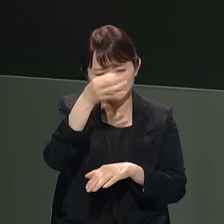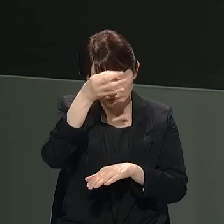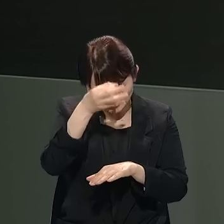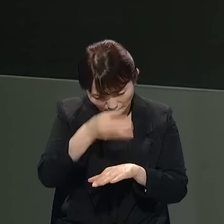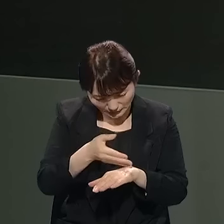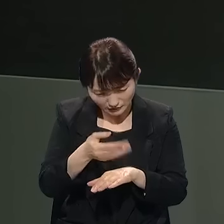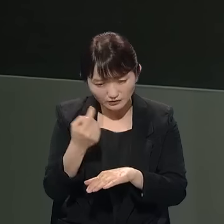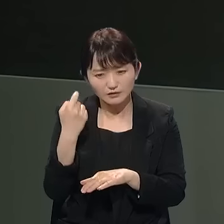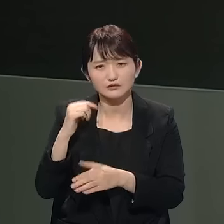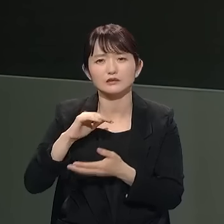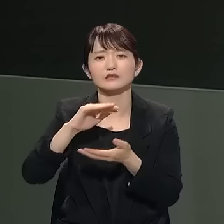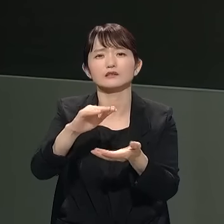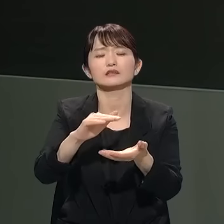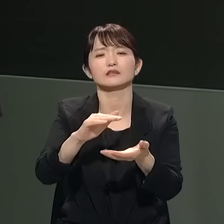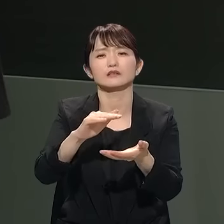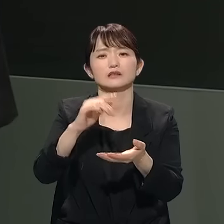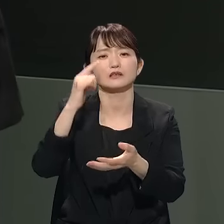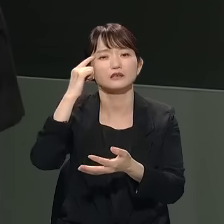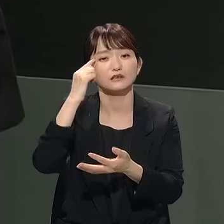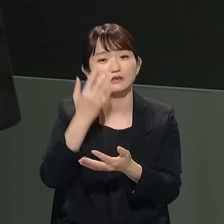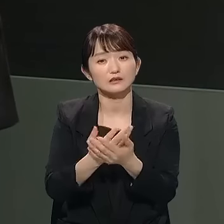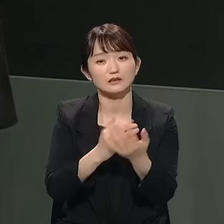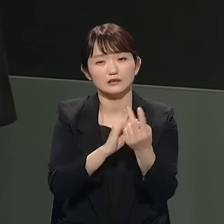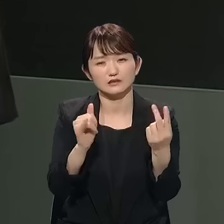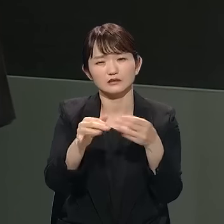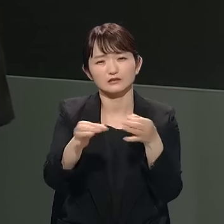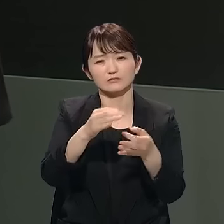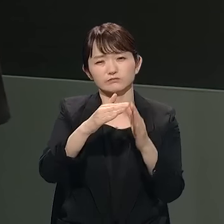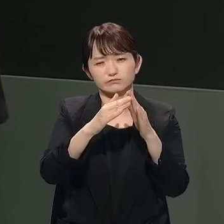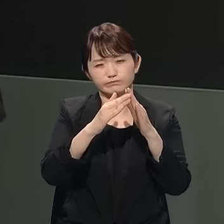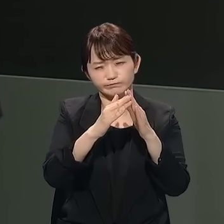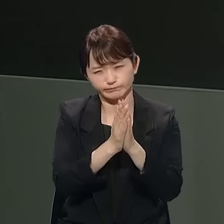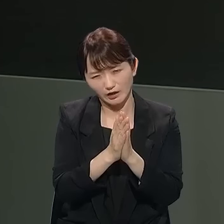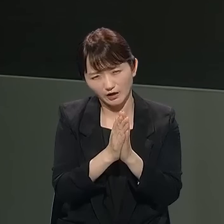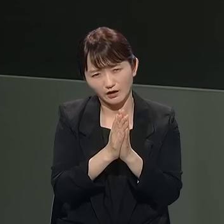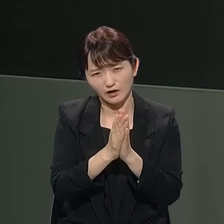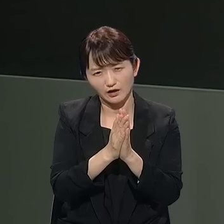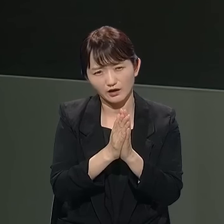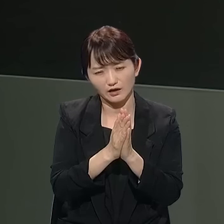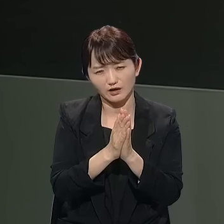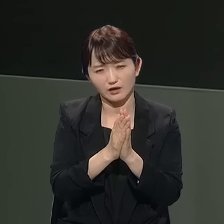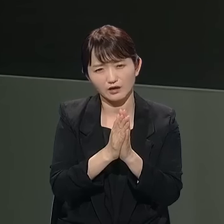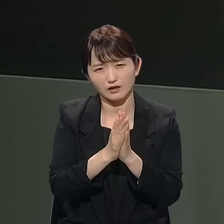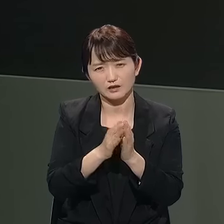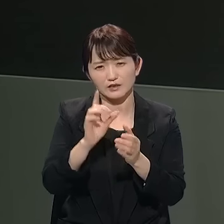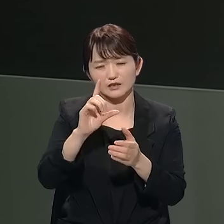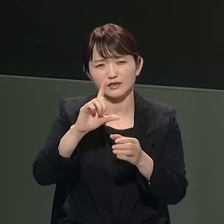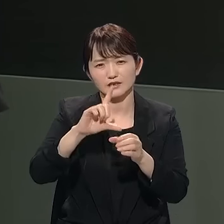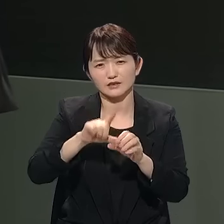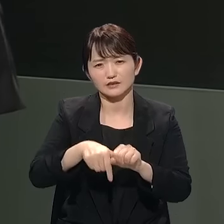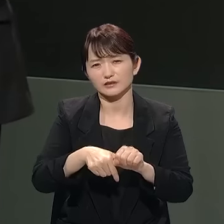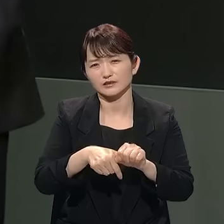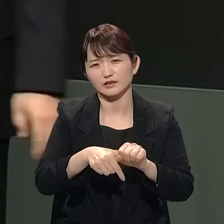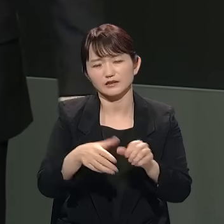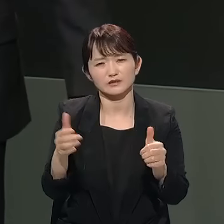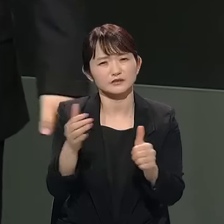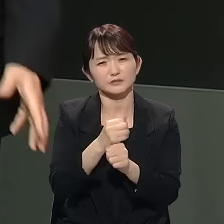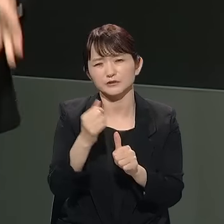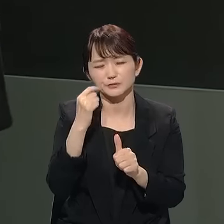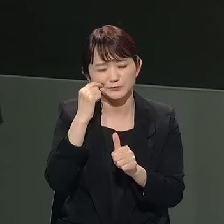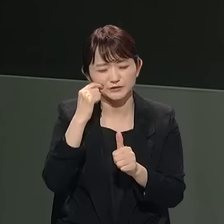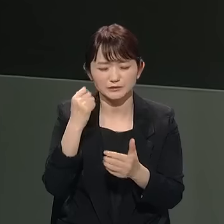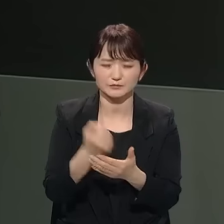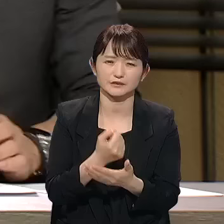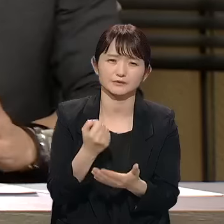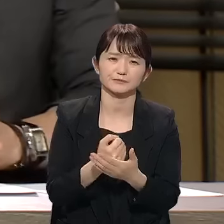어제 전해드린 것처럼 이 충격으로 두 분은 가게 문을 닫는다고 하니 만시지탄의 감을 지울 수가 없으면서 오늘